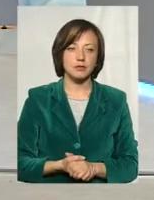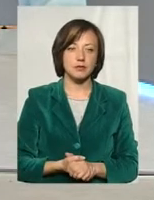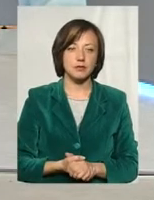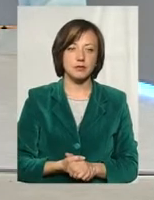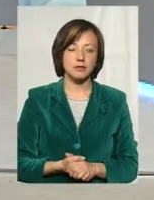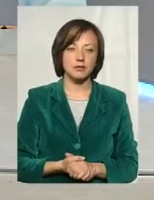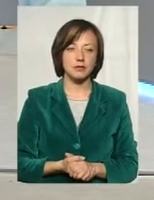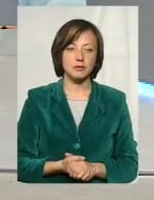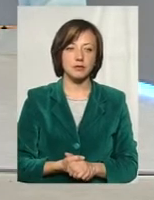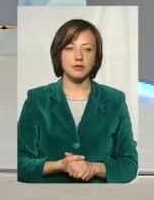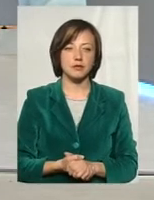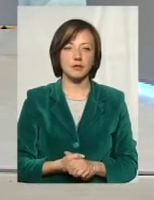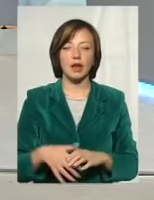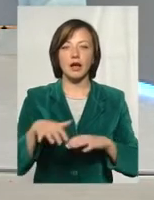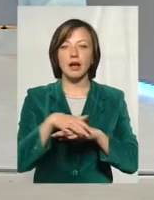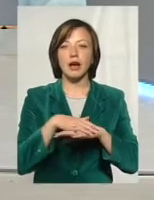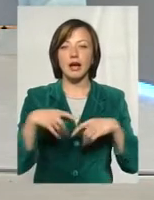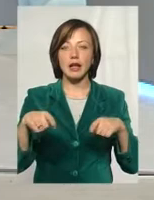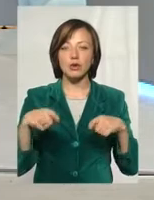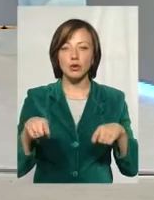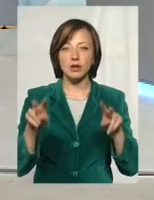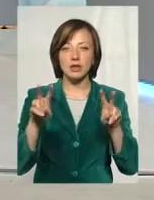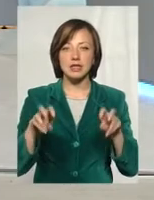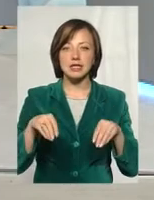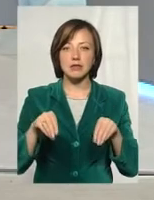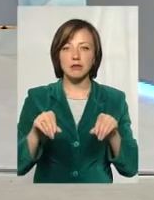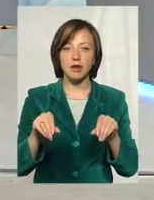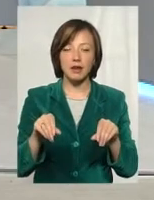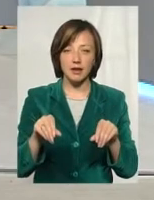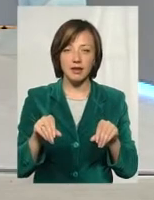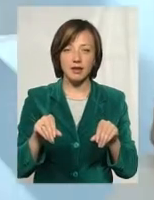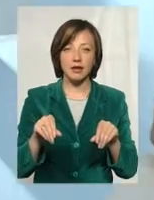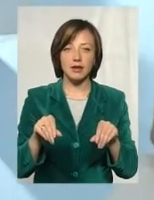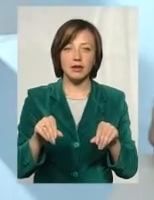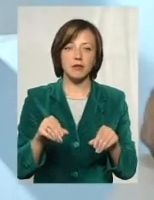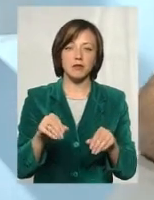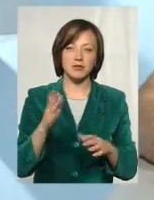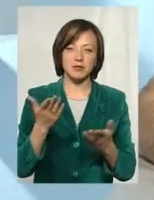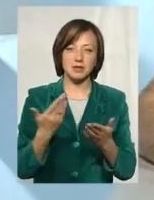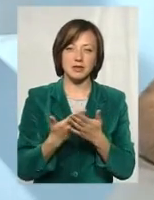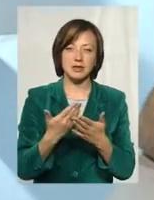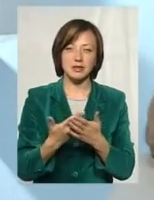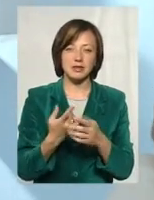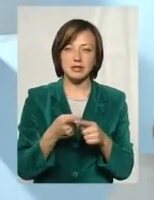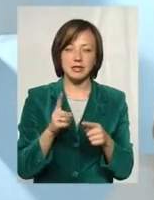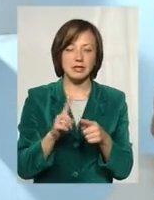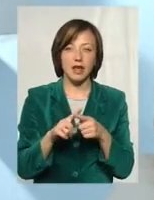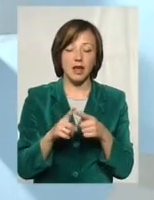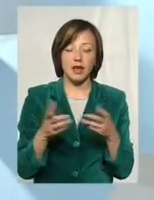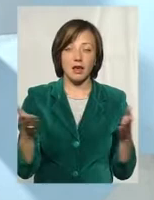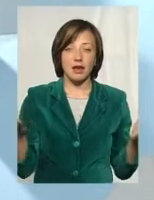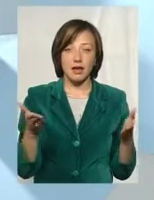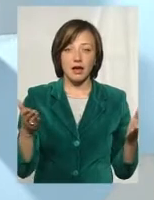Ринок землі, так, той, як називається, ліберальний ринок, а практично це дикий ринок,